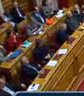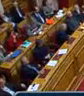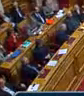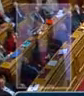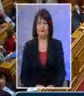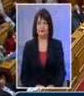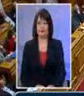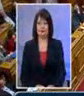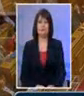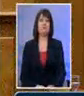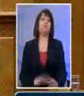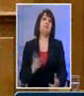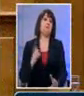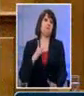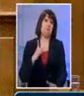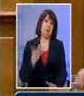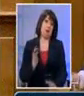Δεν περίμενα βέβαια